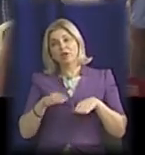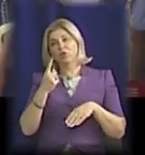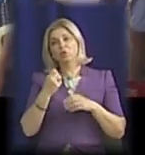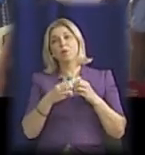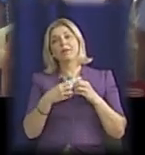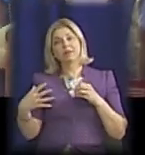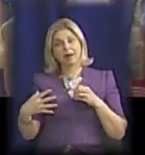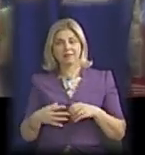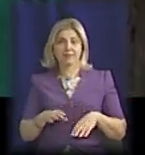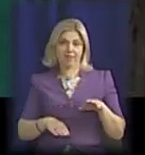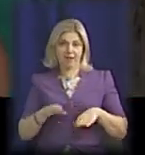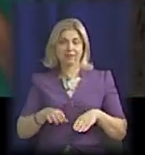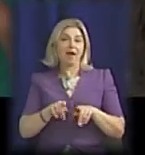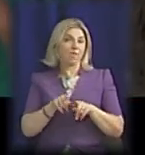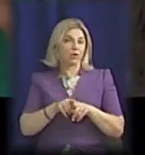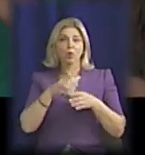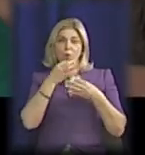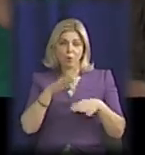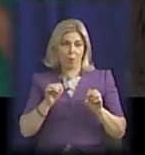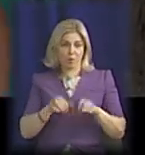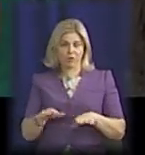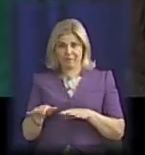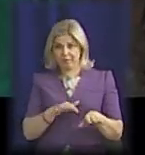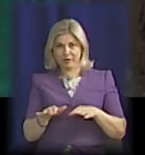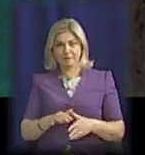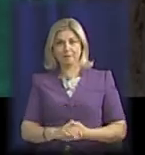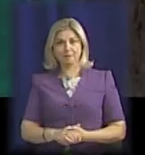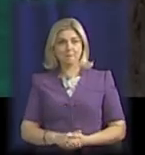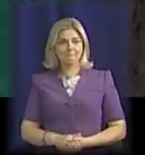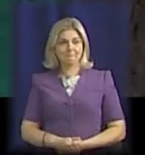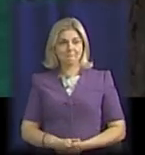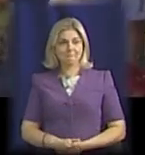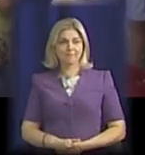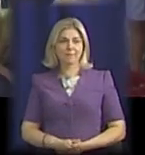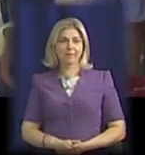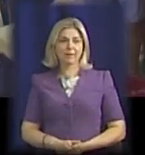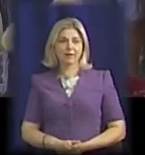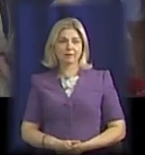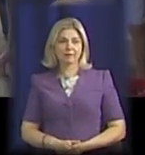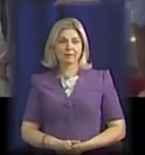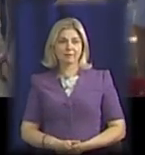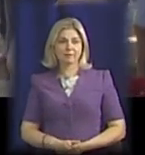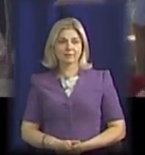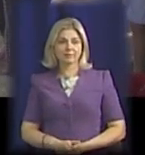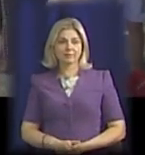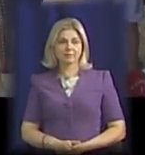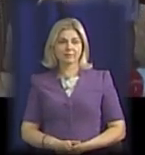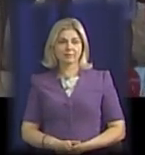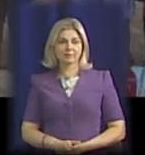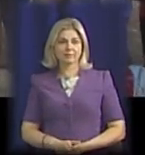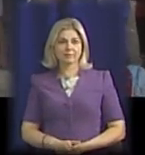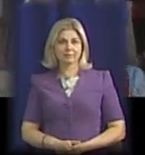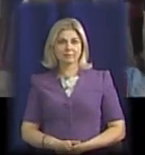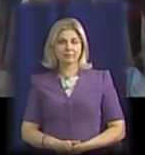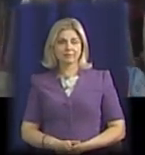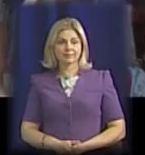буде проведено на моєму дії. Те, що він вам говорить, треба виводити людину з рівновесі. От зараз ми вам покажемо, як